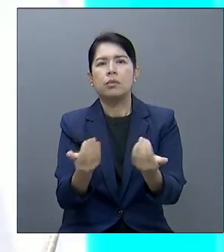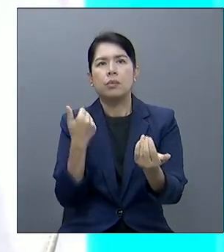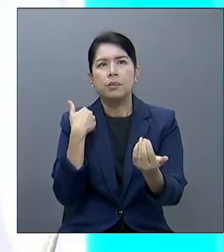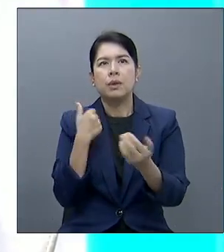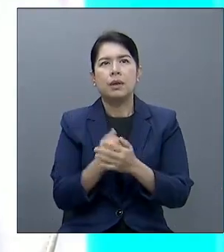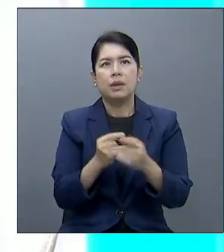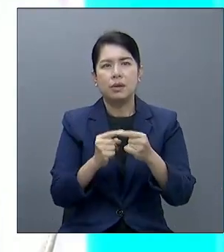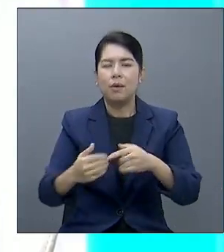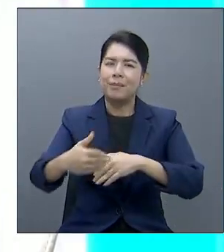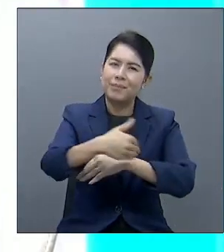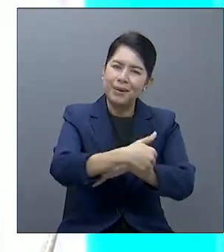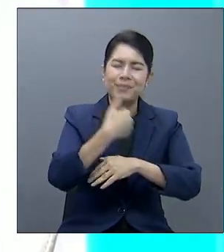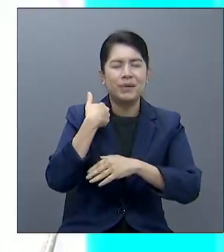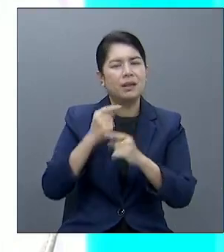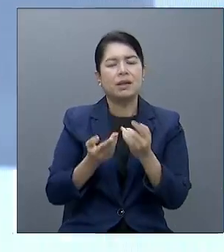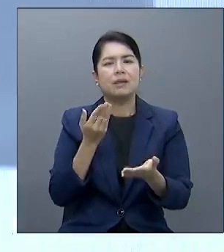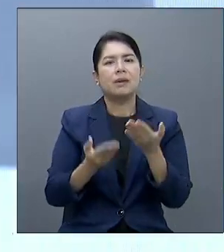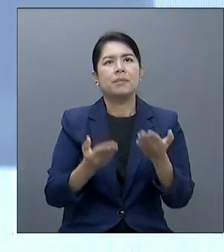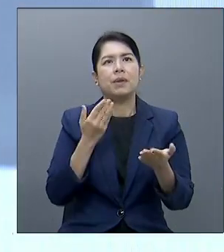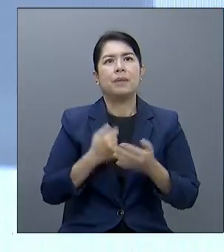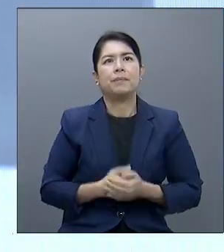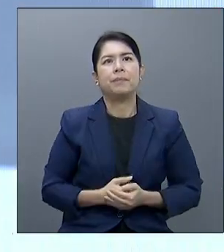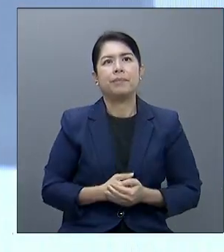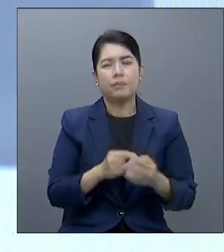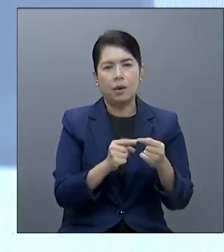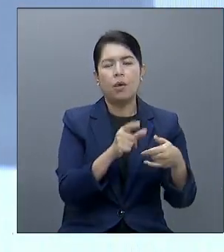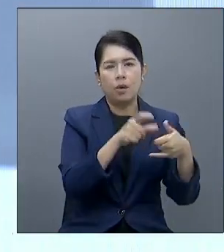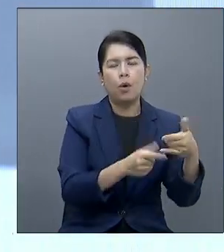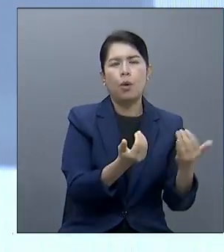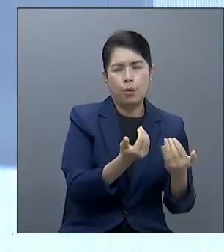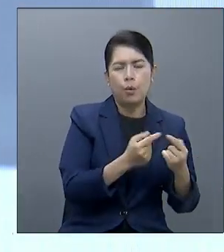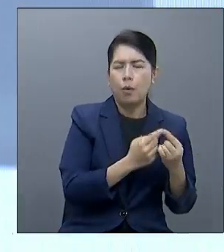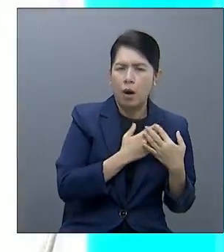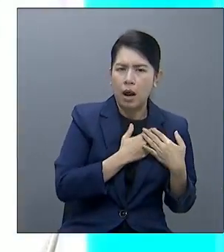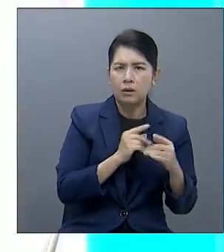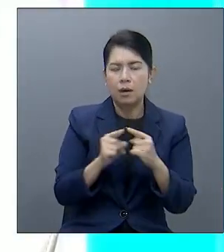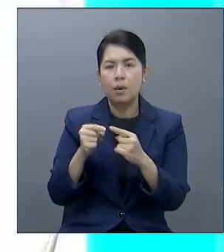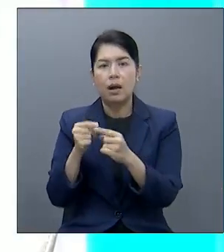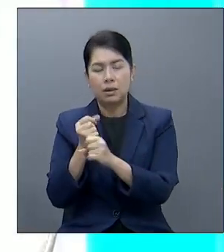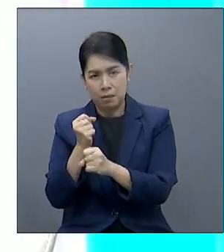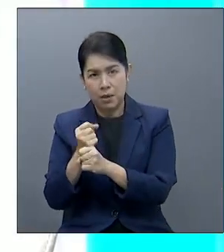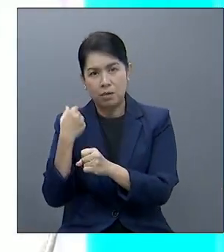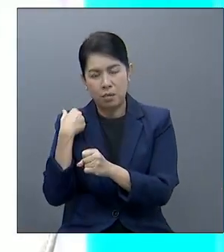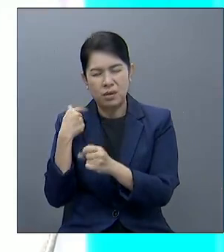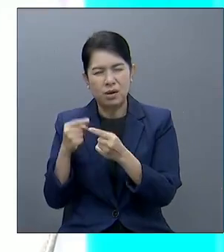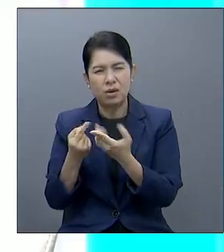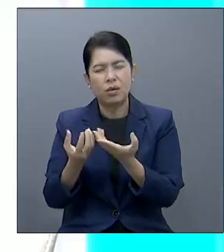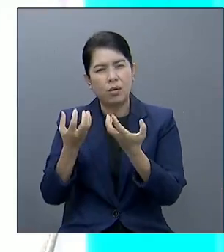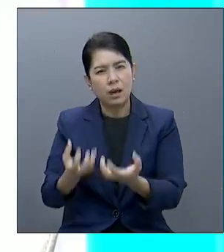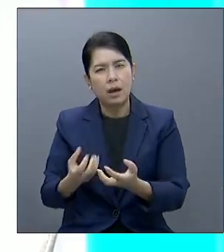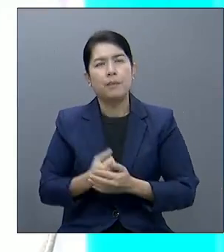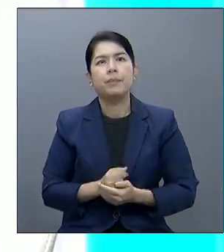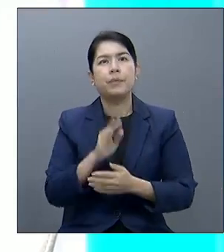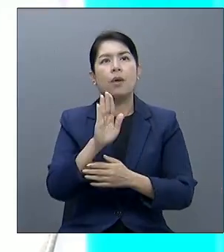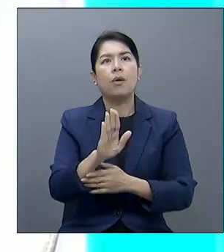ะไปโอบกอดลูกหรืออะไรอย่างเงี้ยค่ะ ยกตัวอย่างนะแต่ว่างานก็ยุ่งเหลือเกินทำยังไงดี อย่างญี่ปุ่นนะคะยกตัวอย่างเขาชื่อเมื